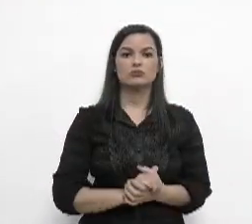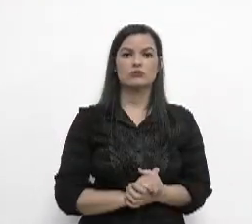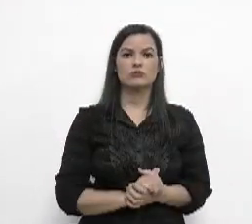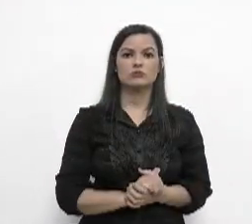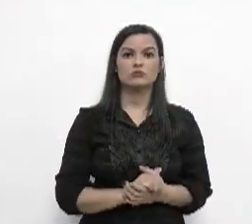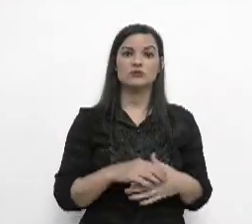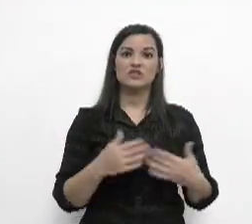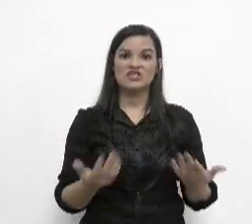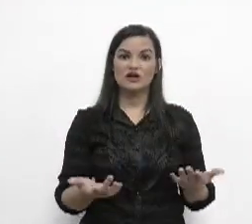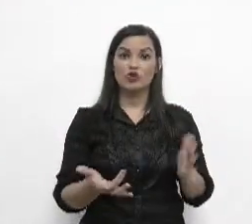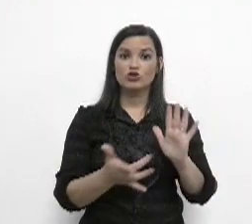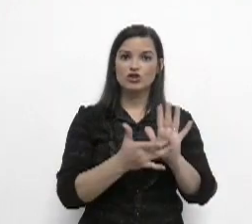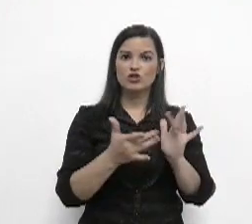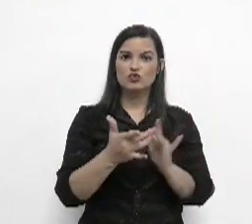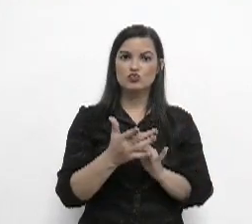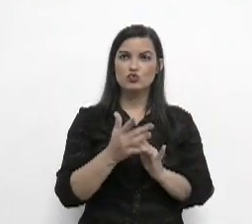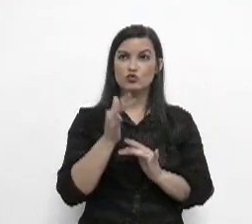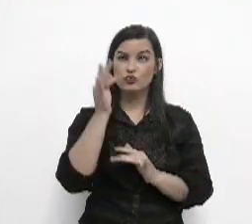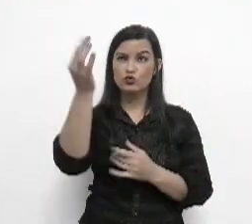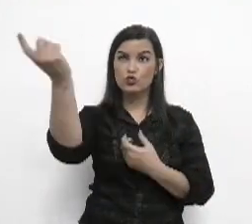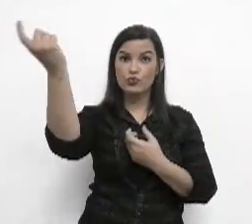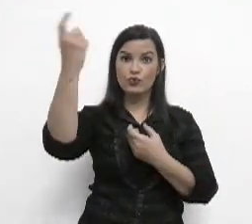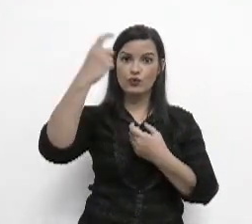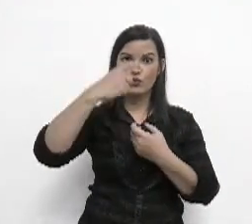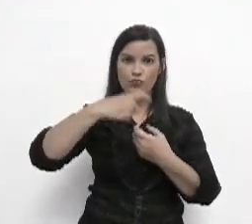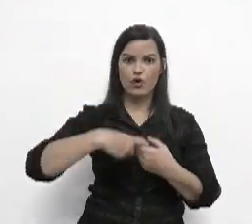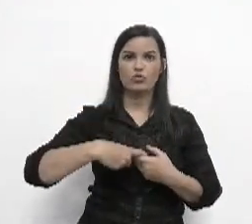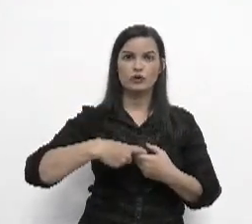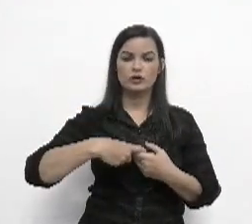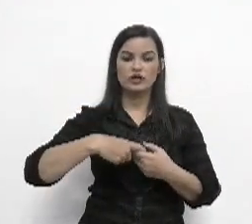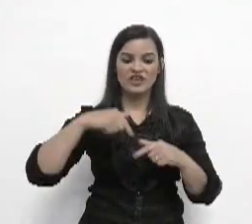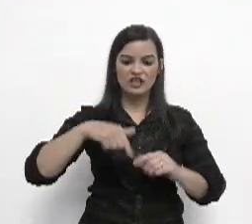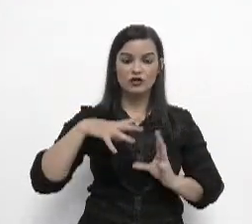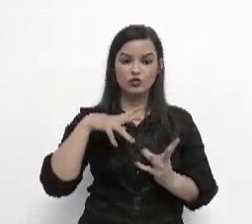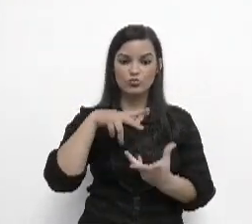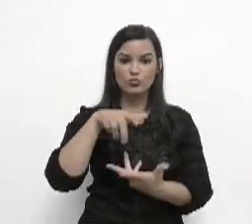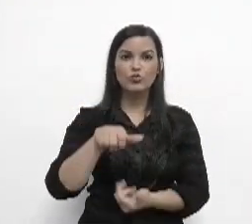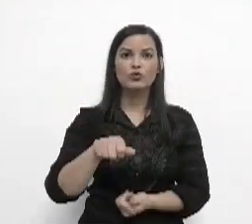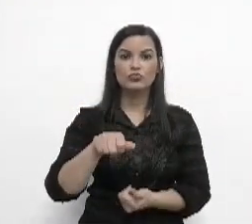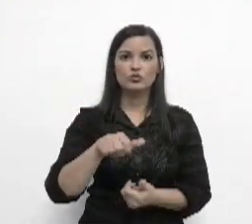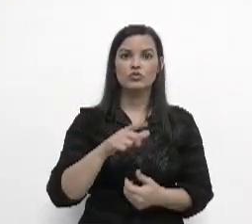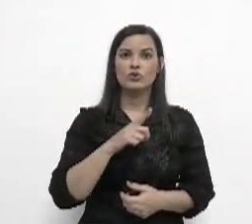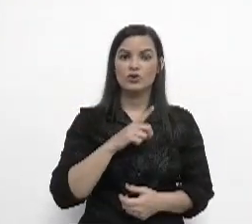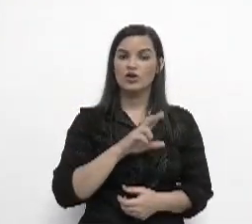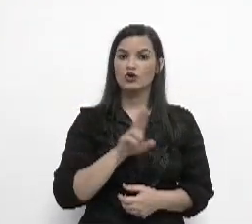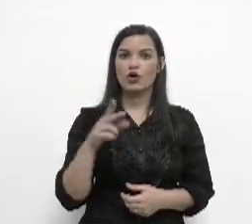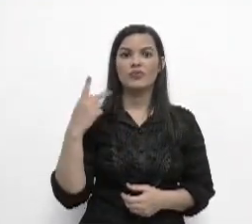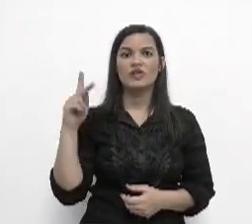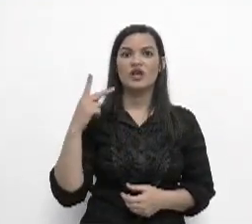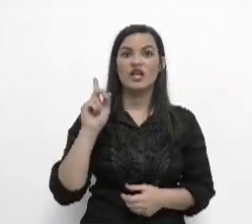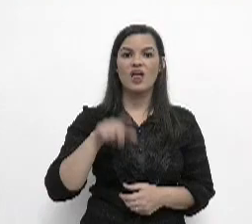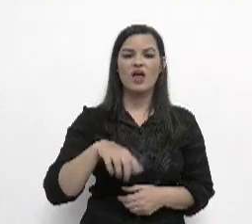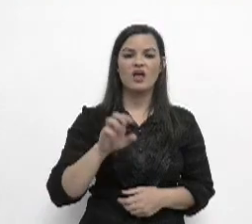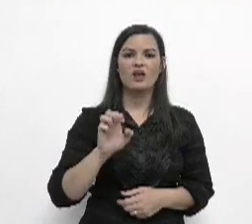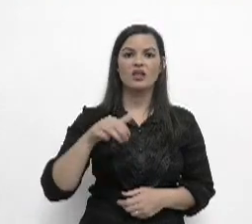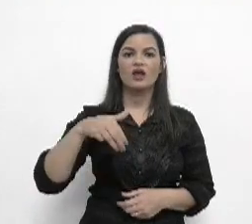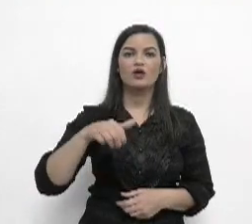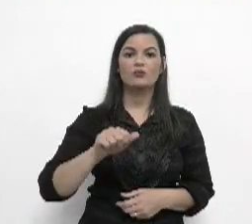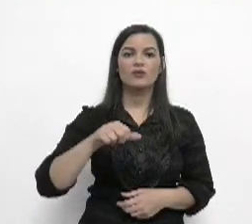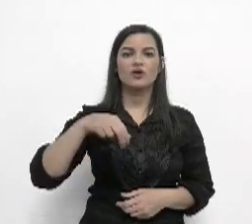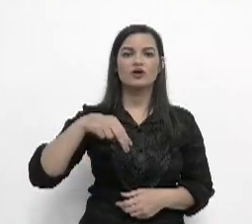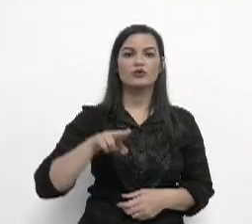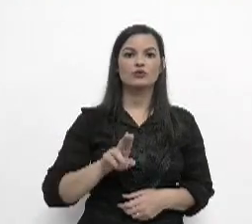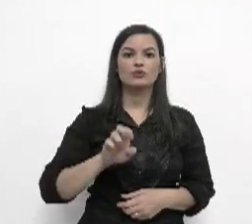quando Jesus veio a este mundo, foi dado a ele um nome. 그의 이름을 임마누엘이라 하리라고 했습니다. O nome dele seria Emanuel.